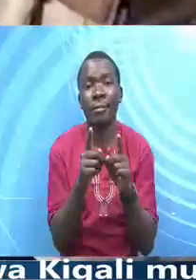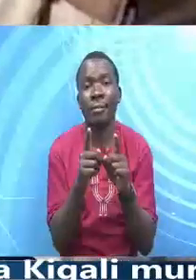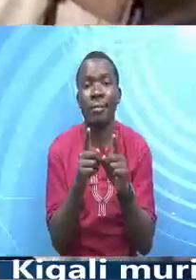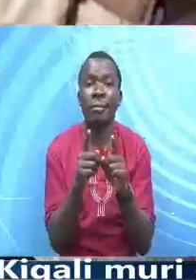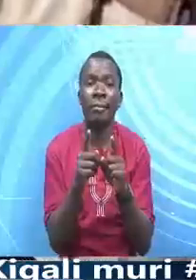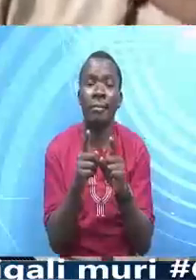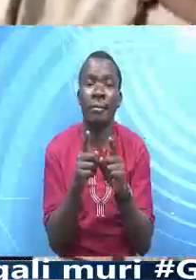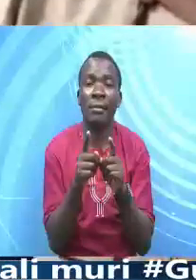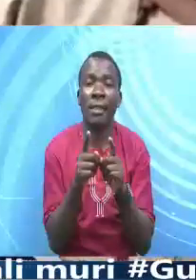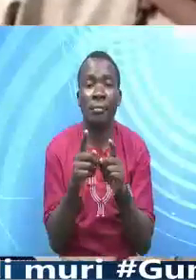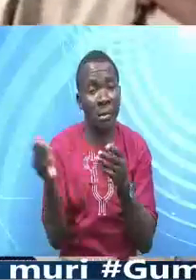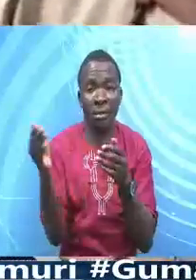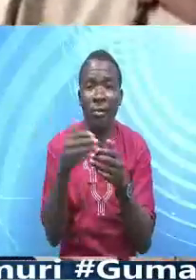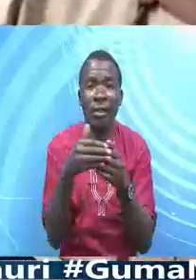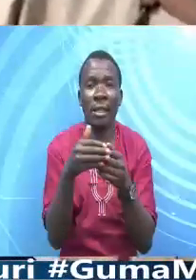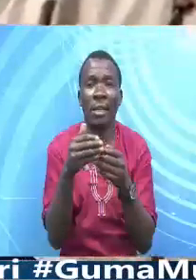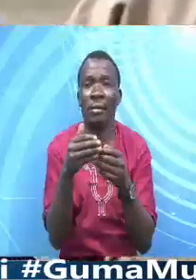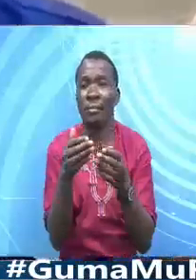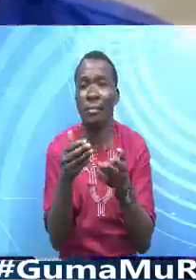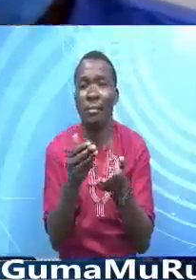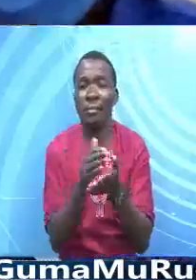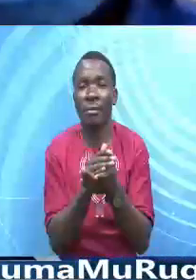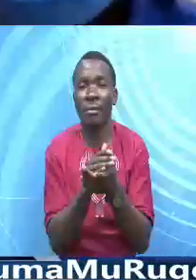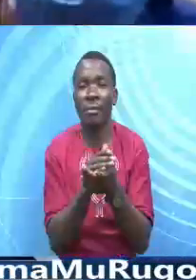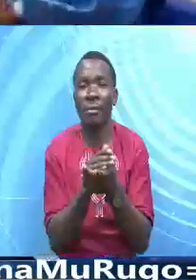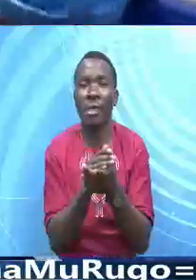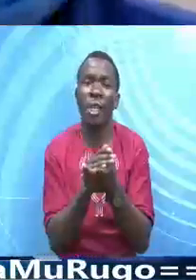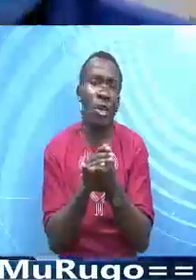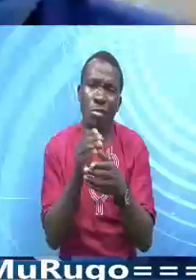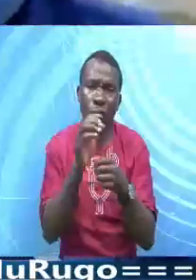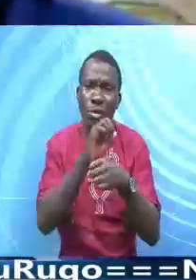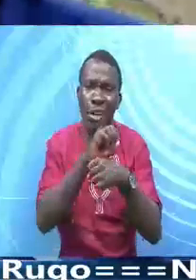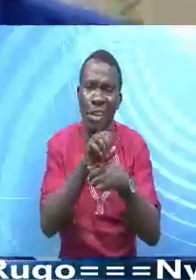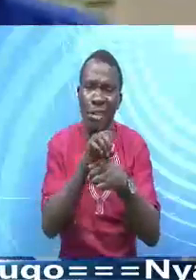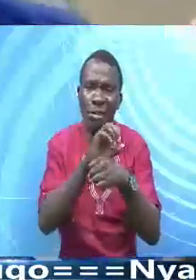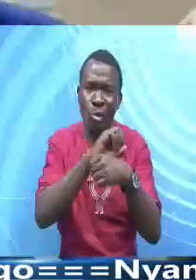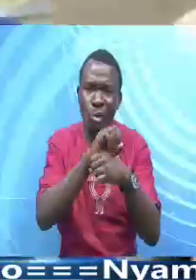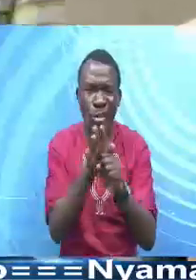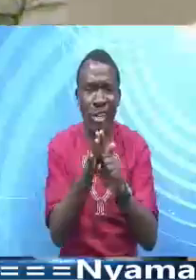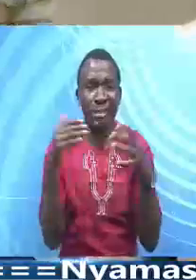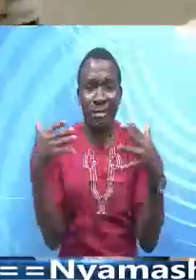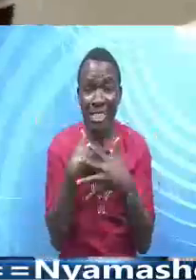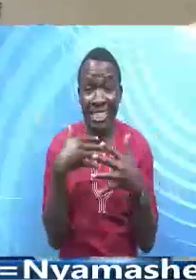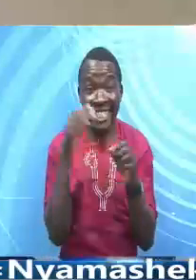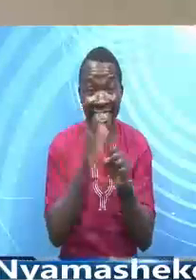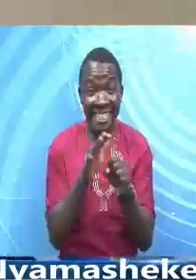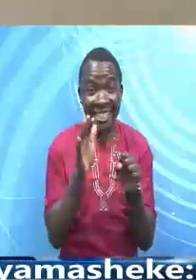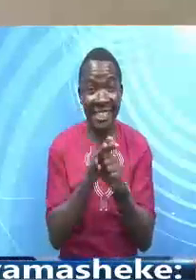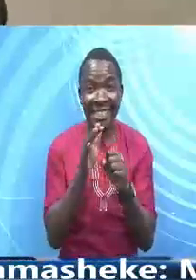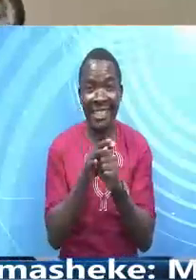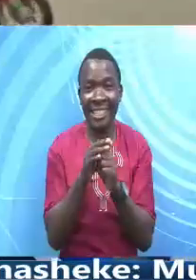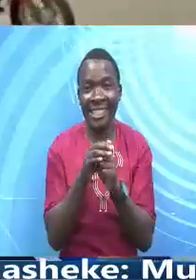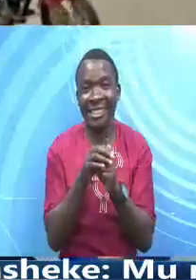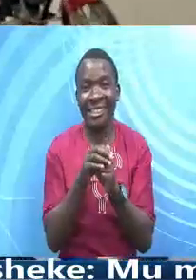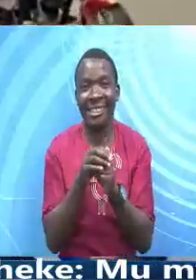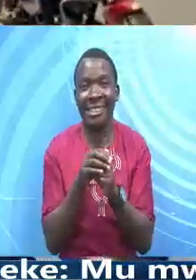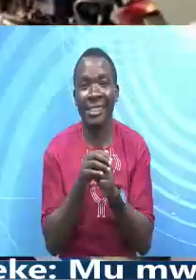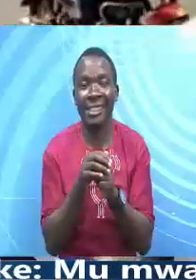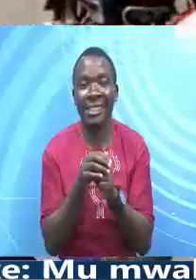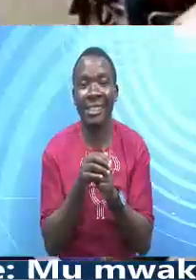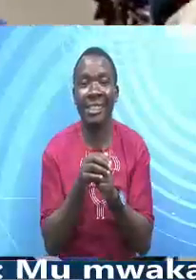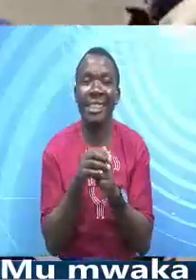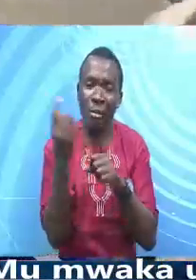kama alifungia basi. Hamna oga ya hii corona? Hii corona tunaogopa sana. Juu watu wa mingi wiko naingia munani mu hospitali.